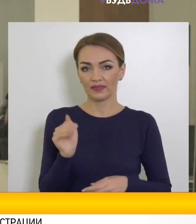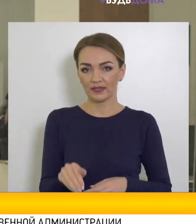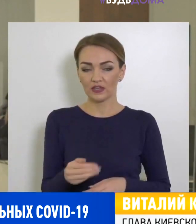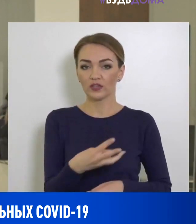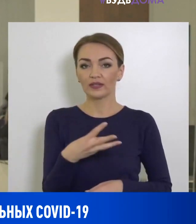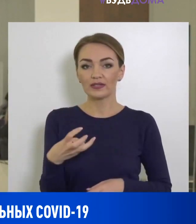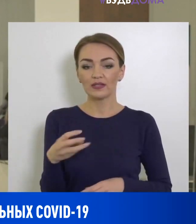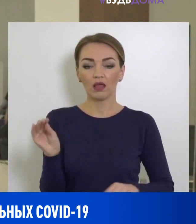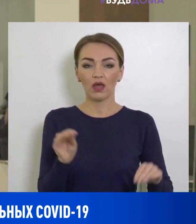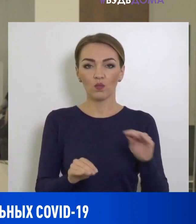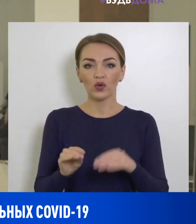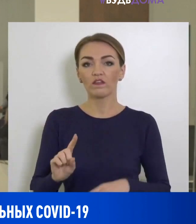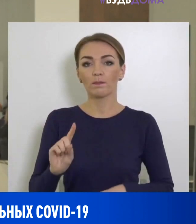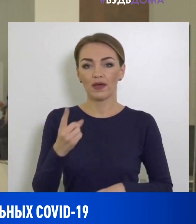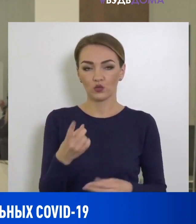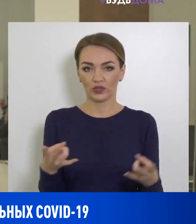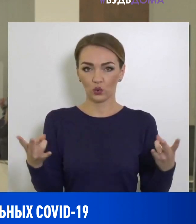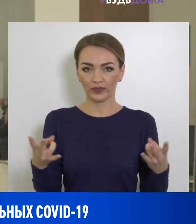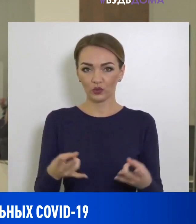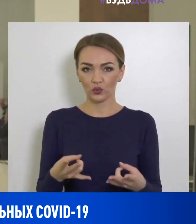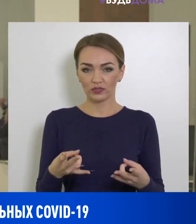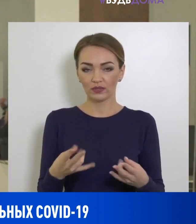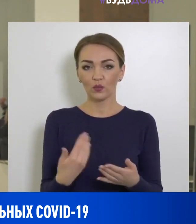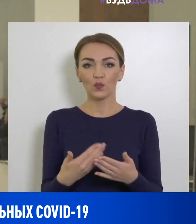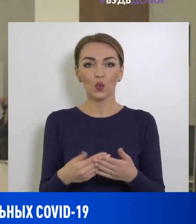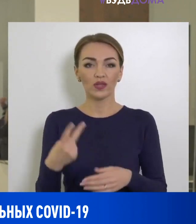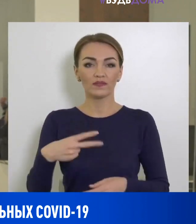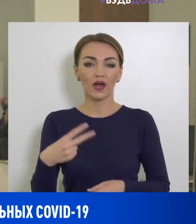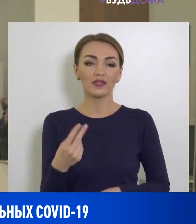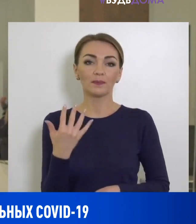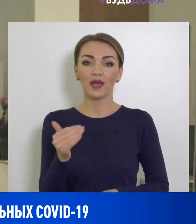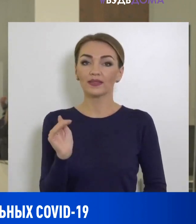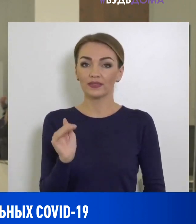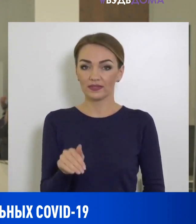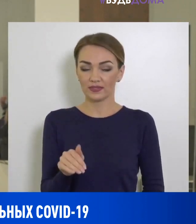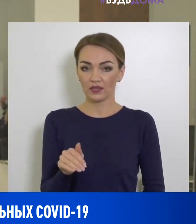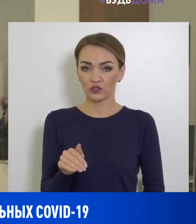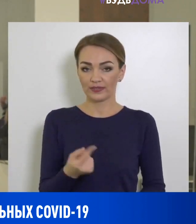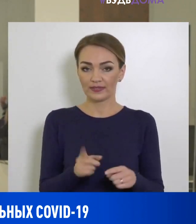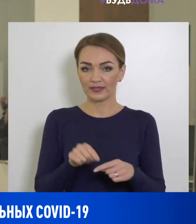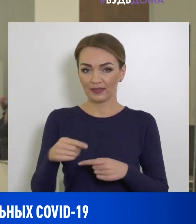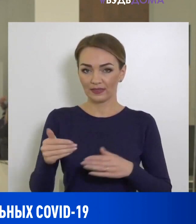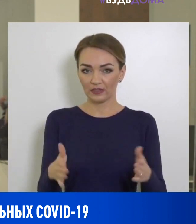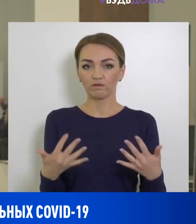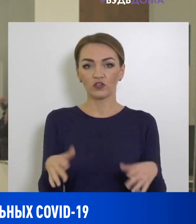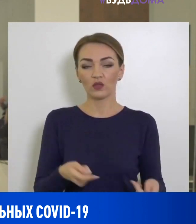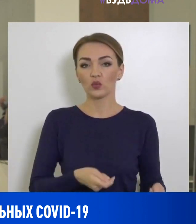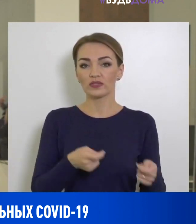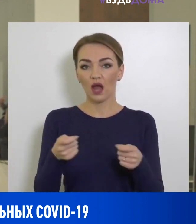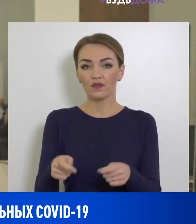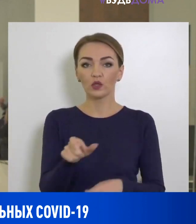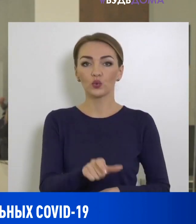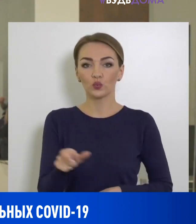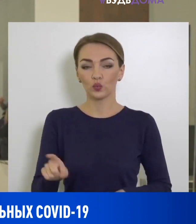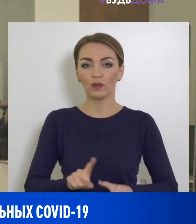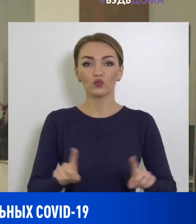27 300 наборів першої необхідності. Понад 25 тисяч з них вже доставили